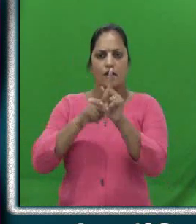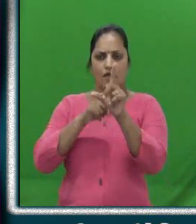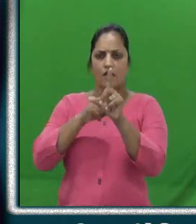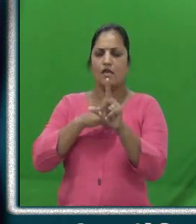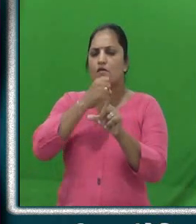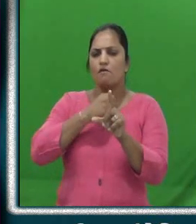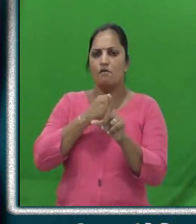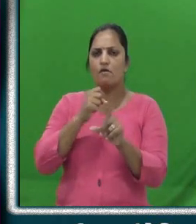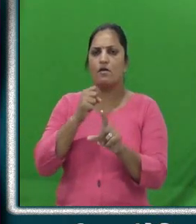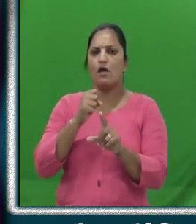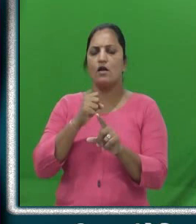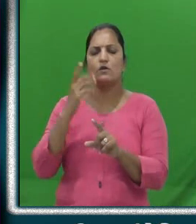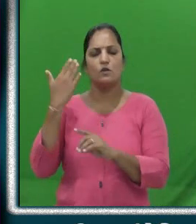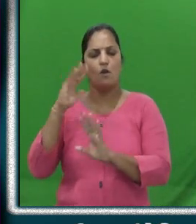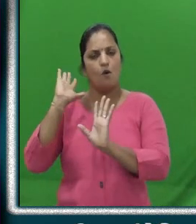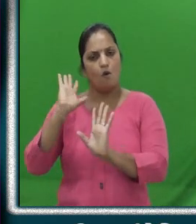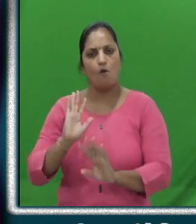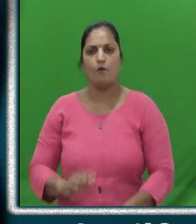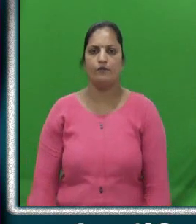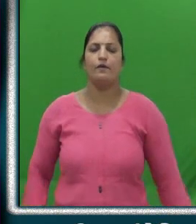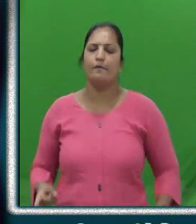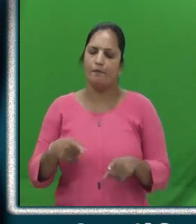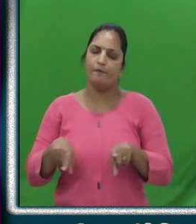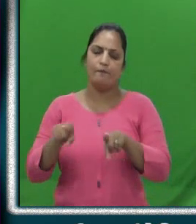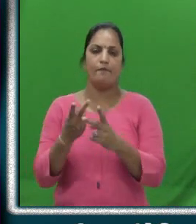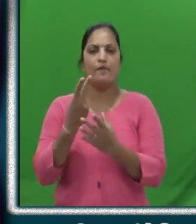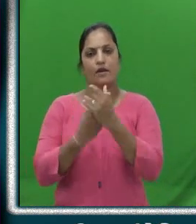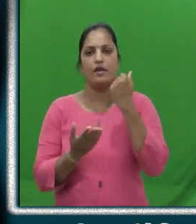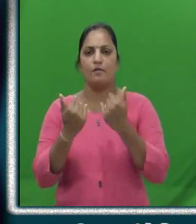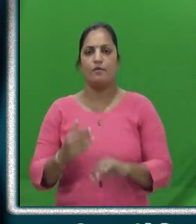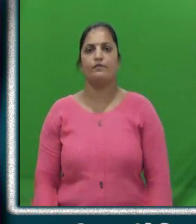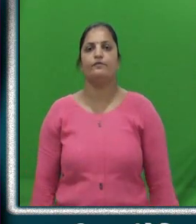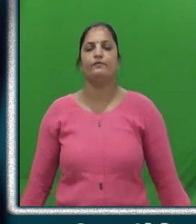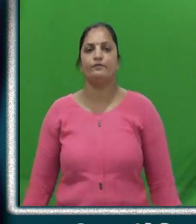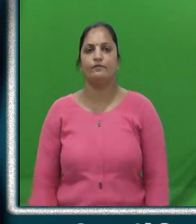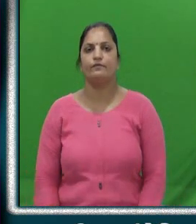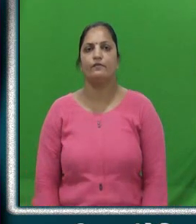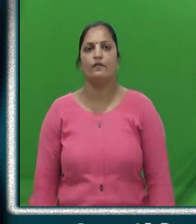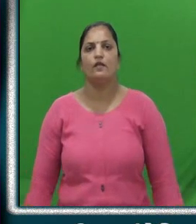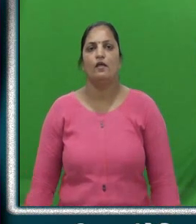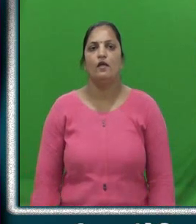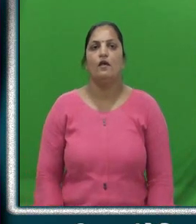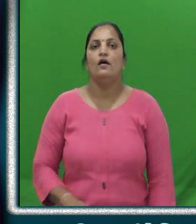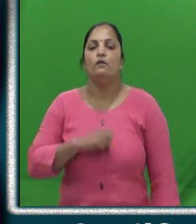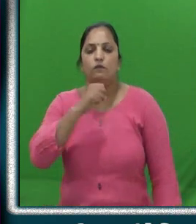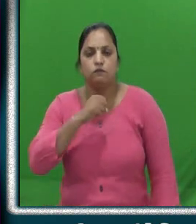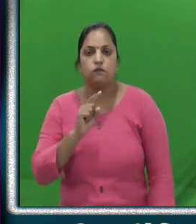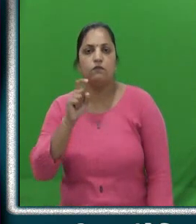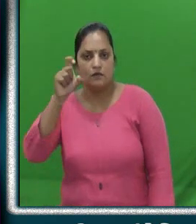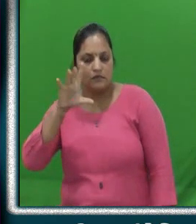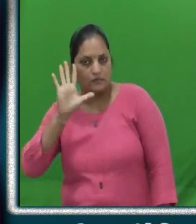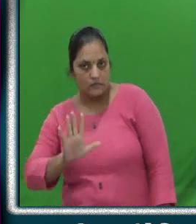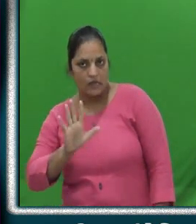ઓલ્ડ બંને રીતે પ્રશ્નોના જવાબ સાચા છે બરાબર બંને રીતે પહેલો અરુણ ફાઉન્ડેડ EFI